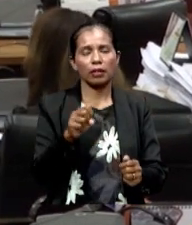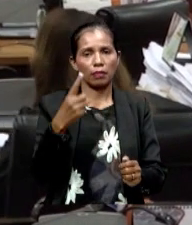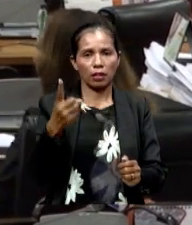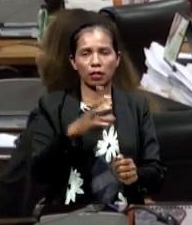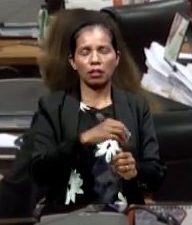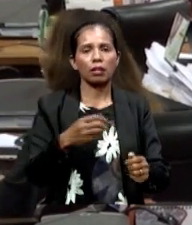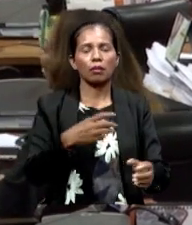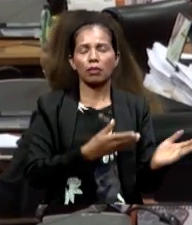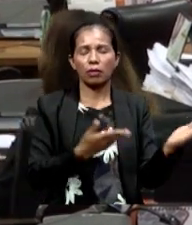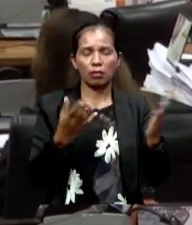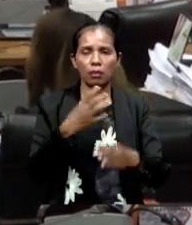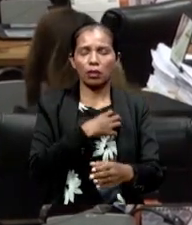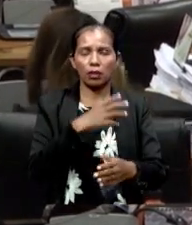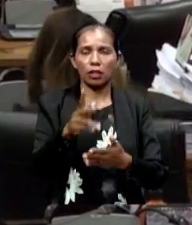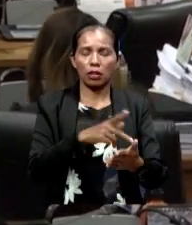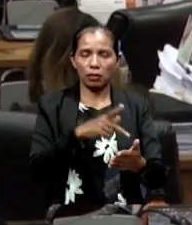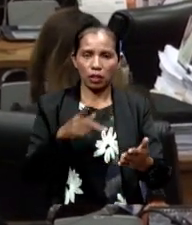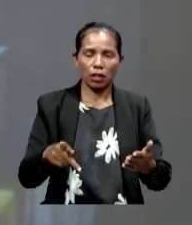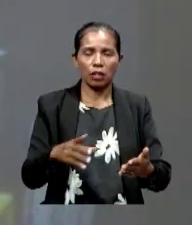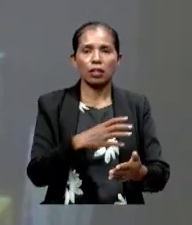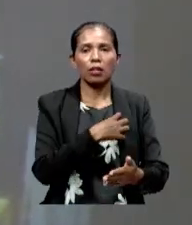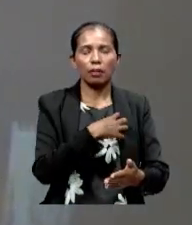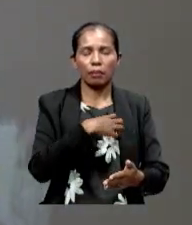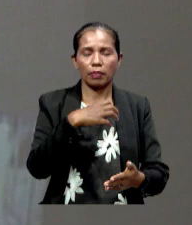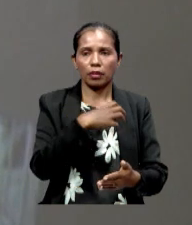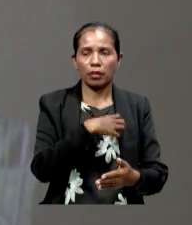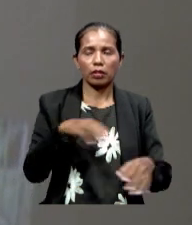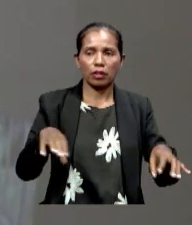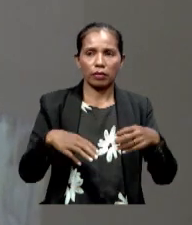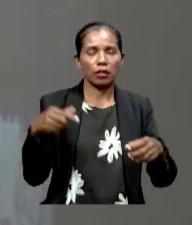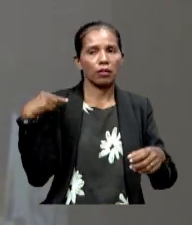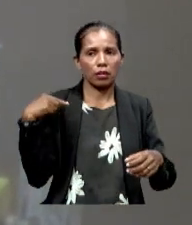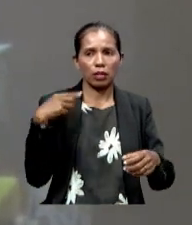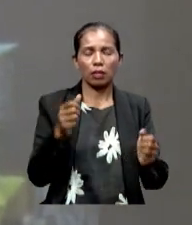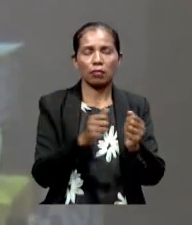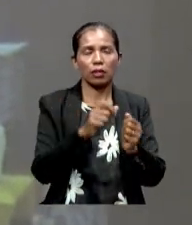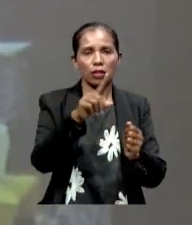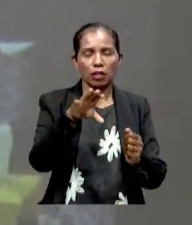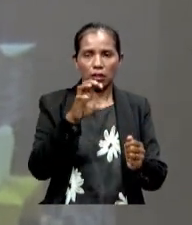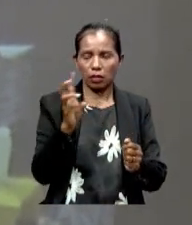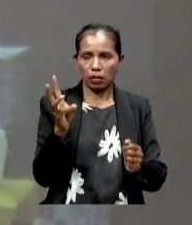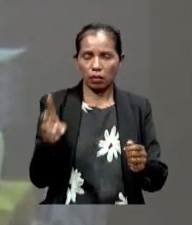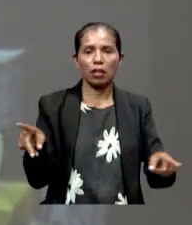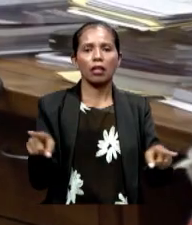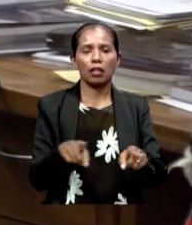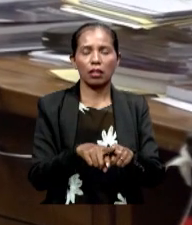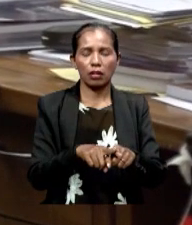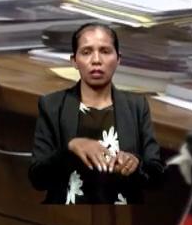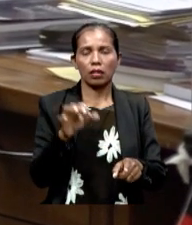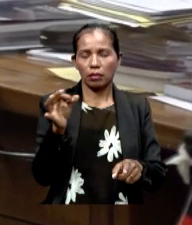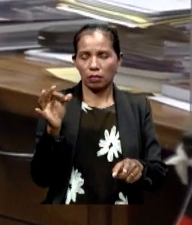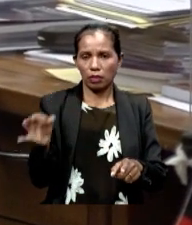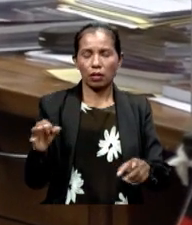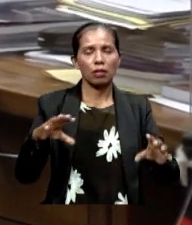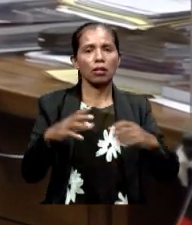ba polisia kriminal no ba ofisial justisa sira, nebe servisu iha Gabineti inkeritu hamutuk atu sira neng nulu, makanesan sia nulu ba komisau